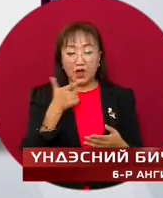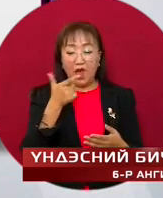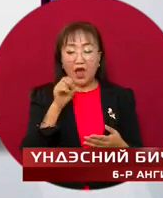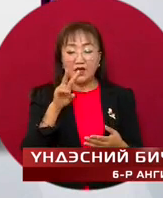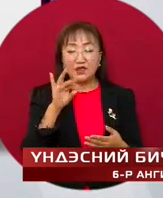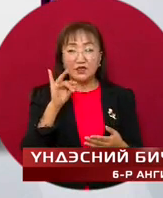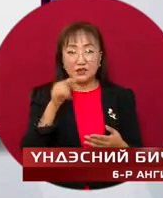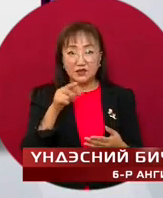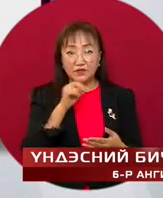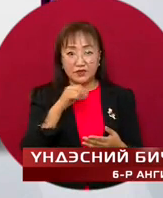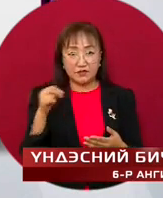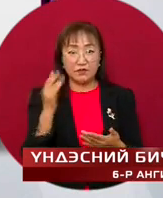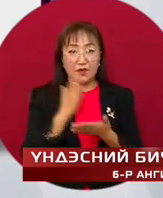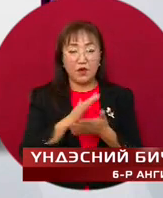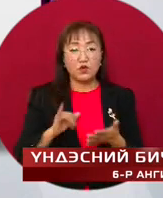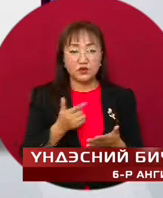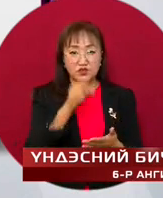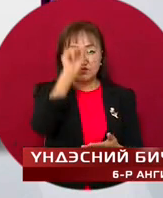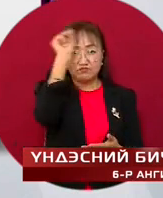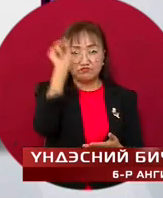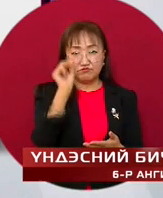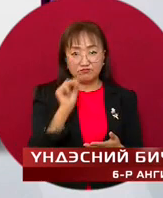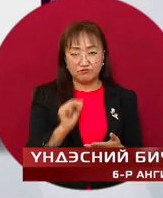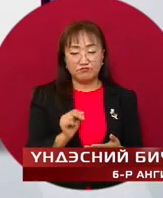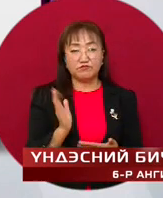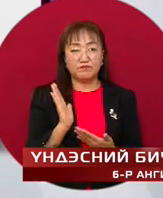анхаарч өгүүлбэрээ үндэсний бичгээр бичээрэй.